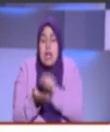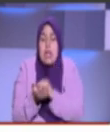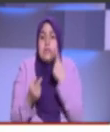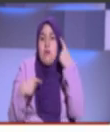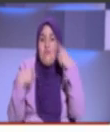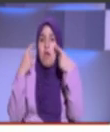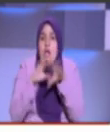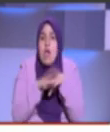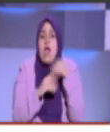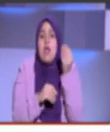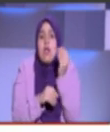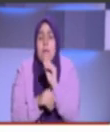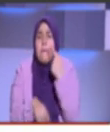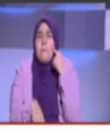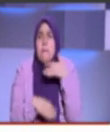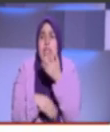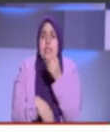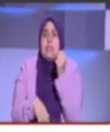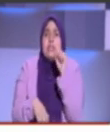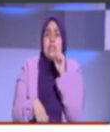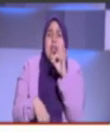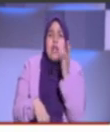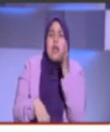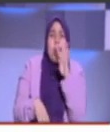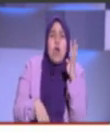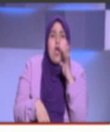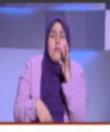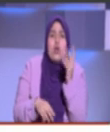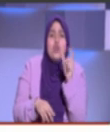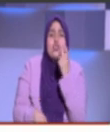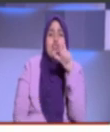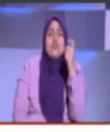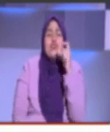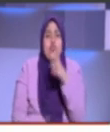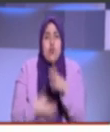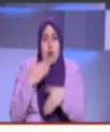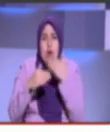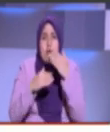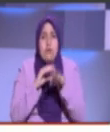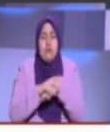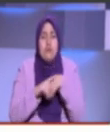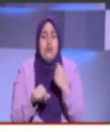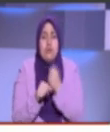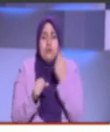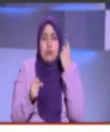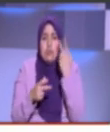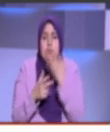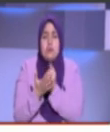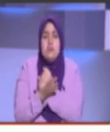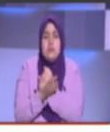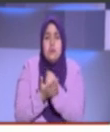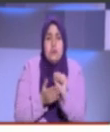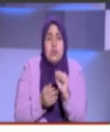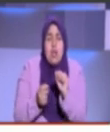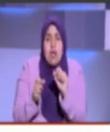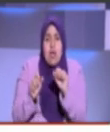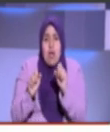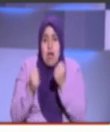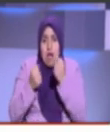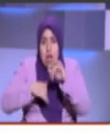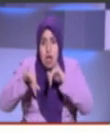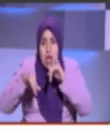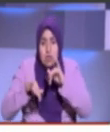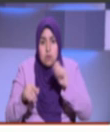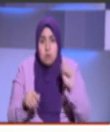بعد 3 أو 4 أشهر من الآن، وهو يعني إلغاء الحظر التدريجي.